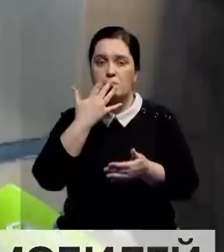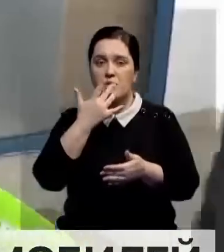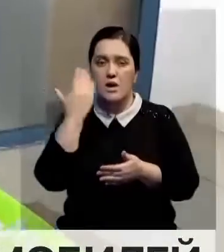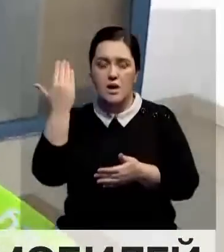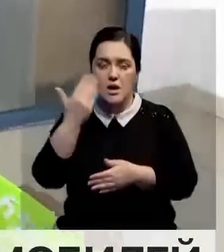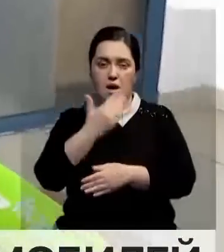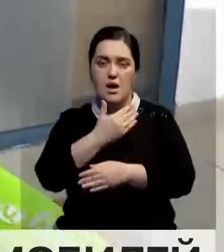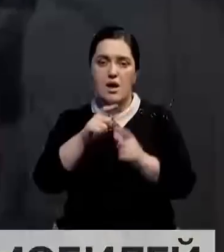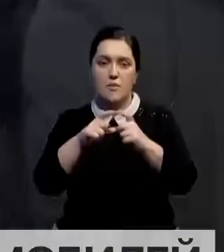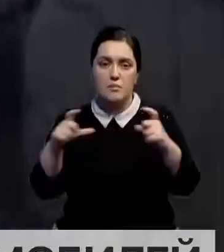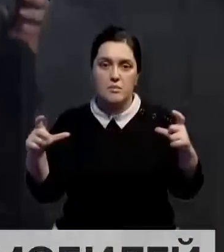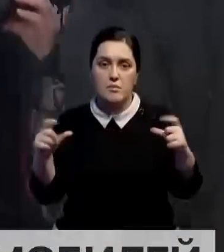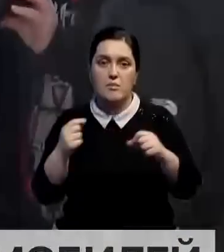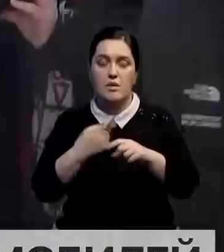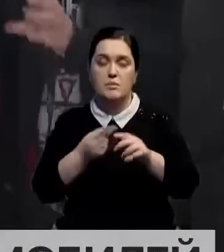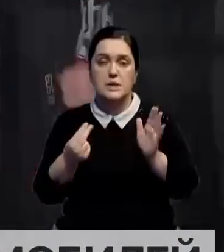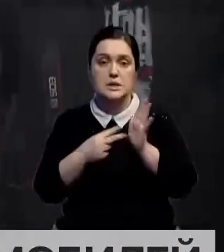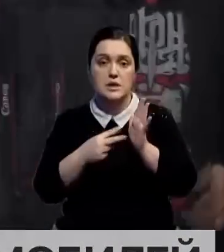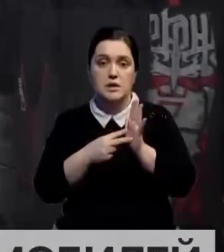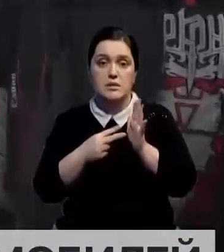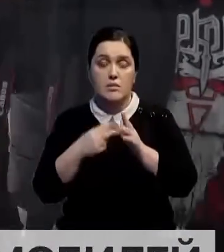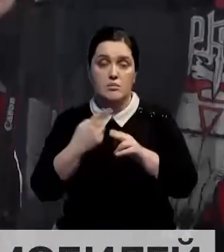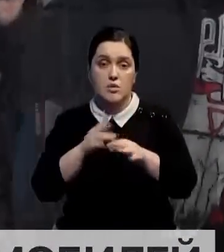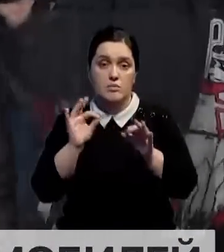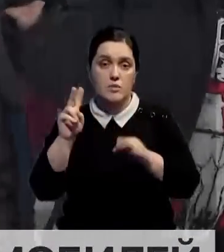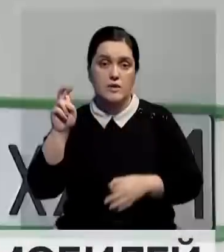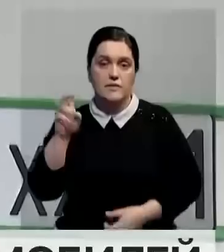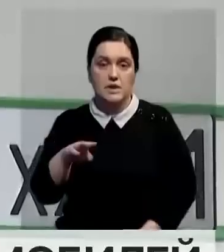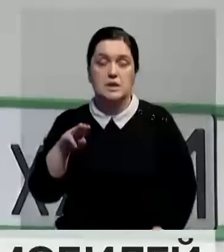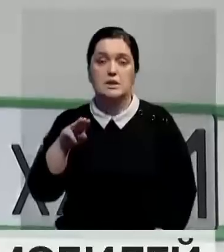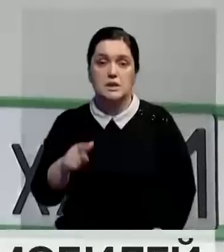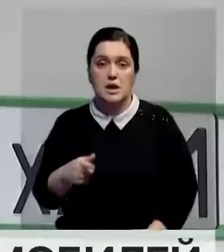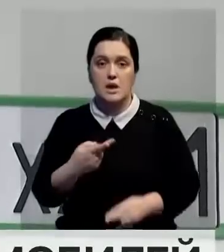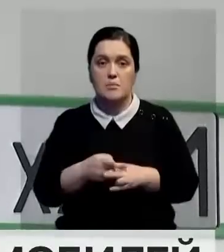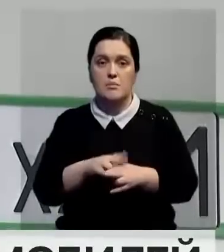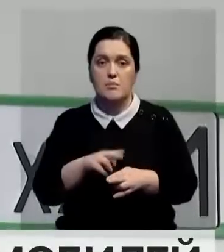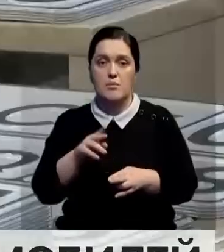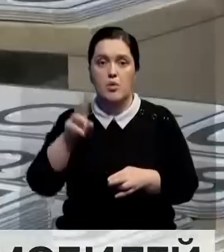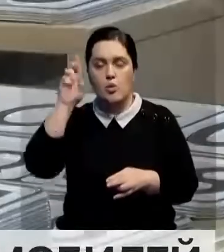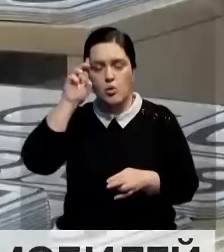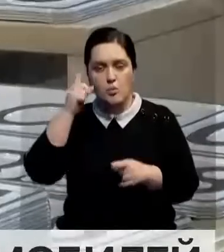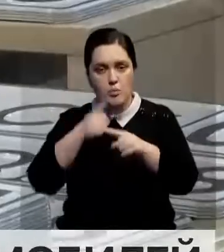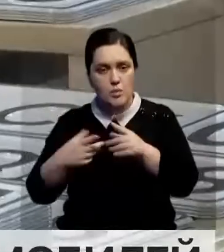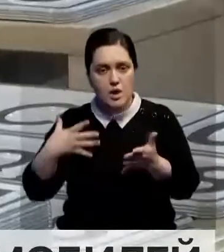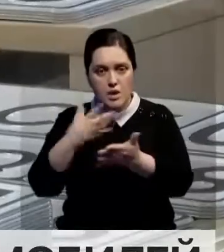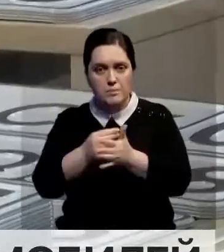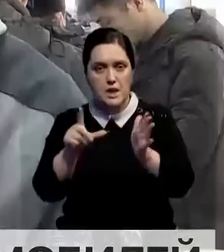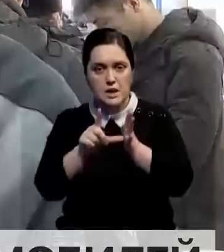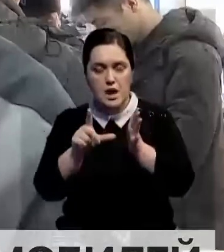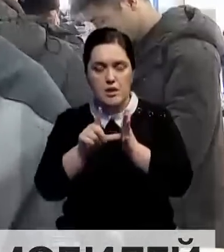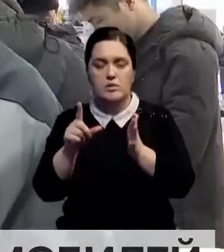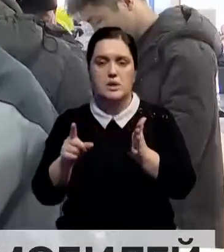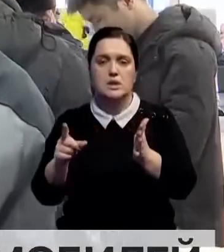регистрацией, настоящее спасение. Цена вопроса вполне посильный — 200 тысяч тенге, без учета госпошлины и сбора за